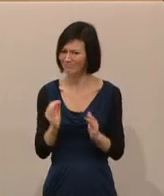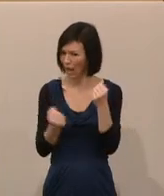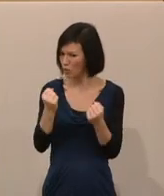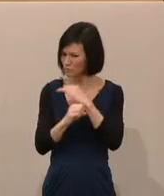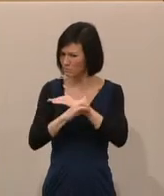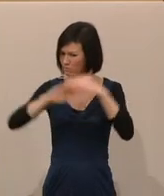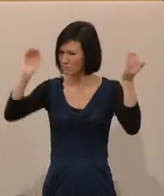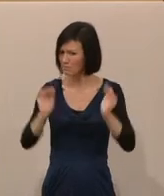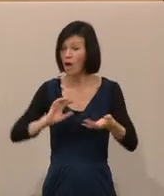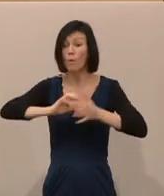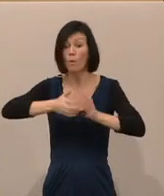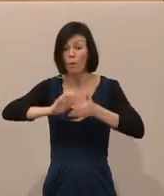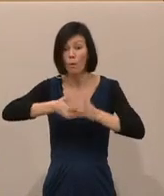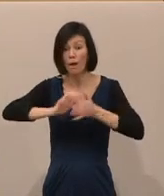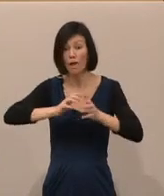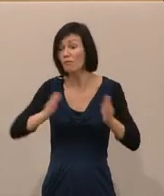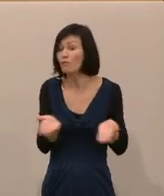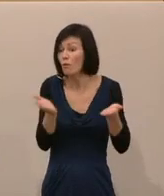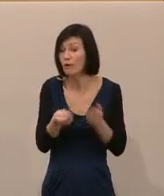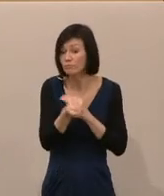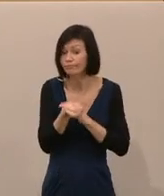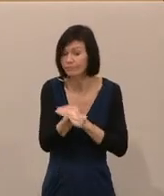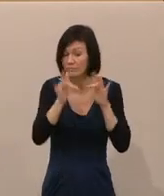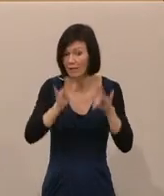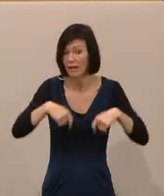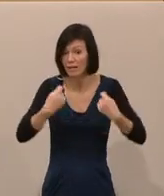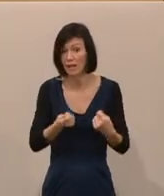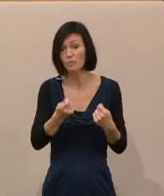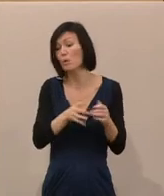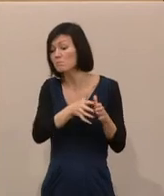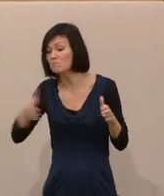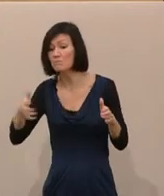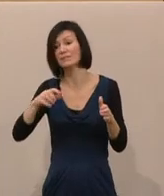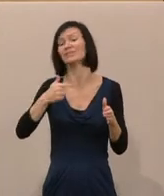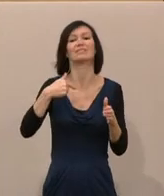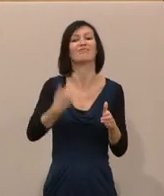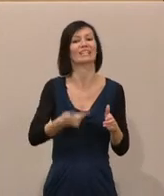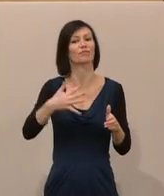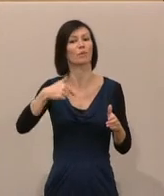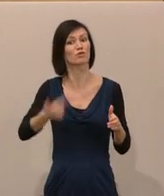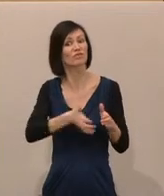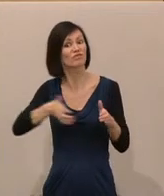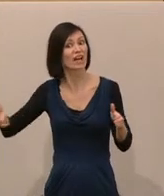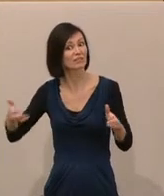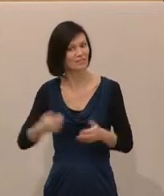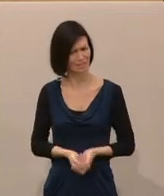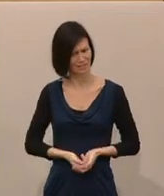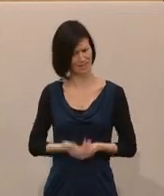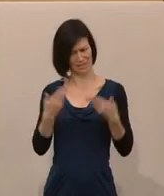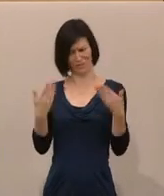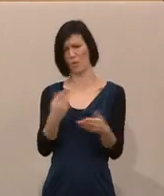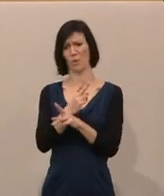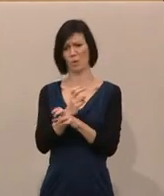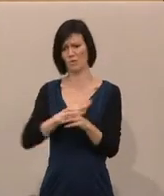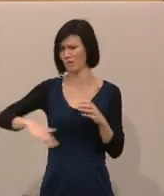der Kohle und deren Verlängerung bis 2035. Fossil des Tages. Und das kennzeichnet